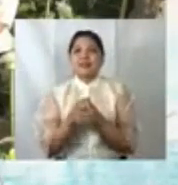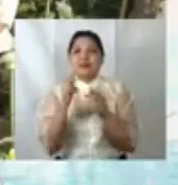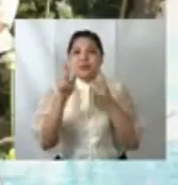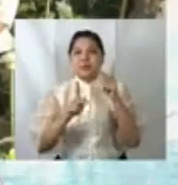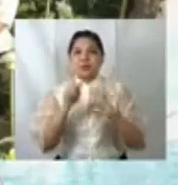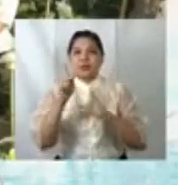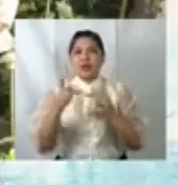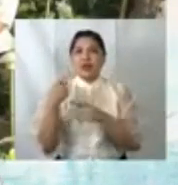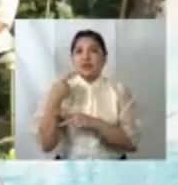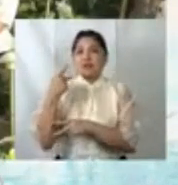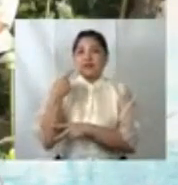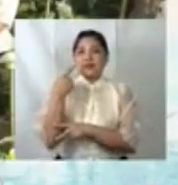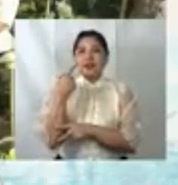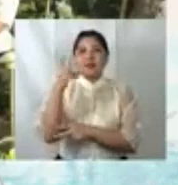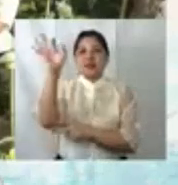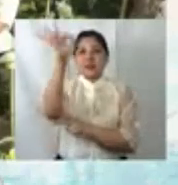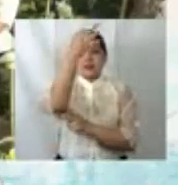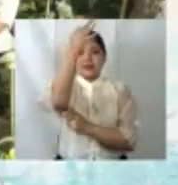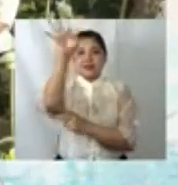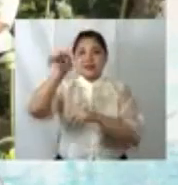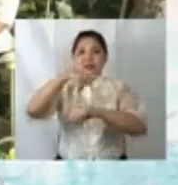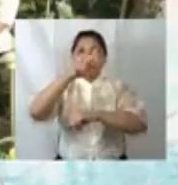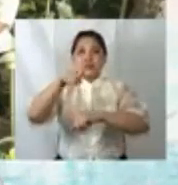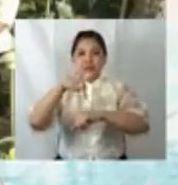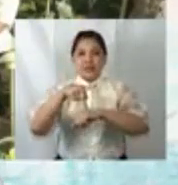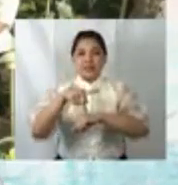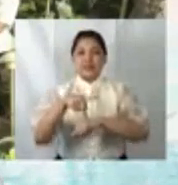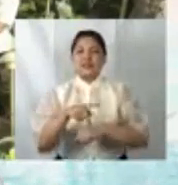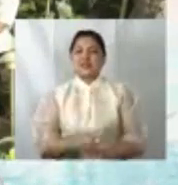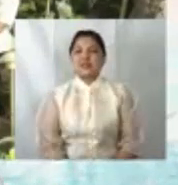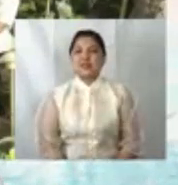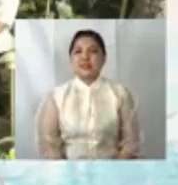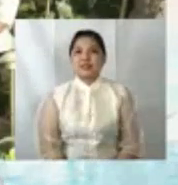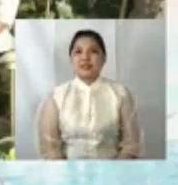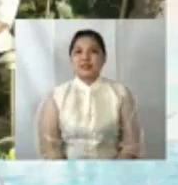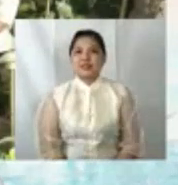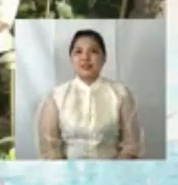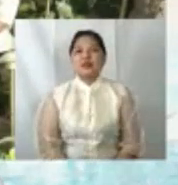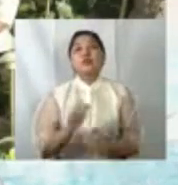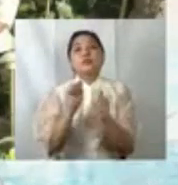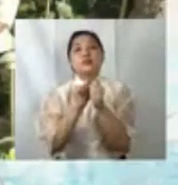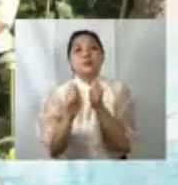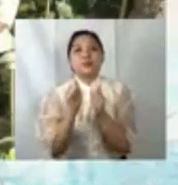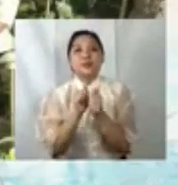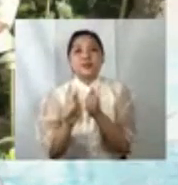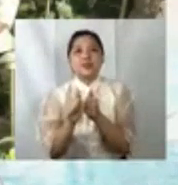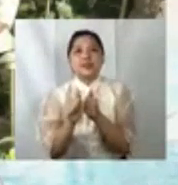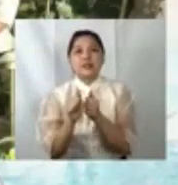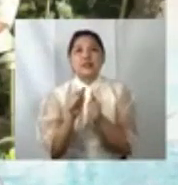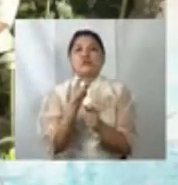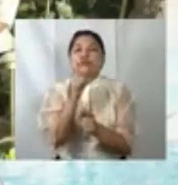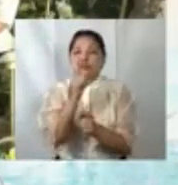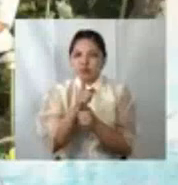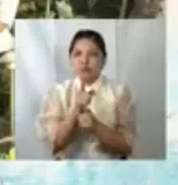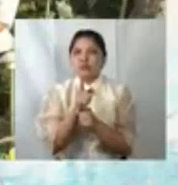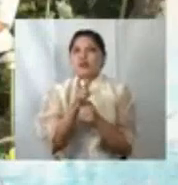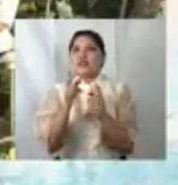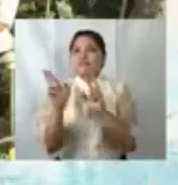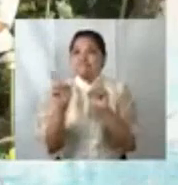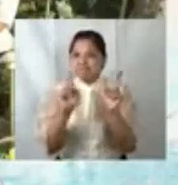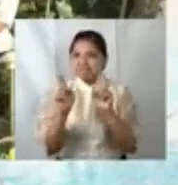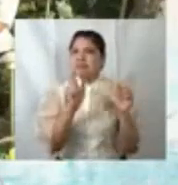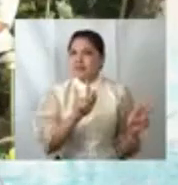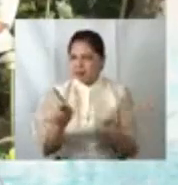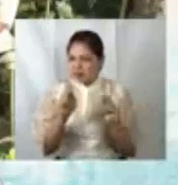sa disenyo nung bandila ni Aguinaldo. So, ibig sabihin, napaghandaan ng malaking selebrasyon at